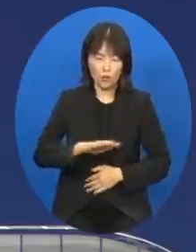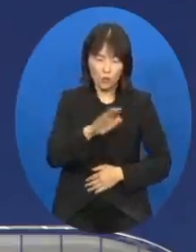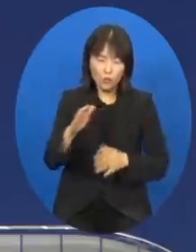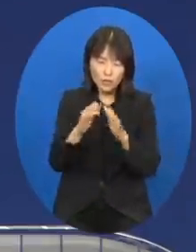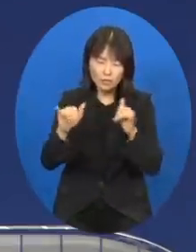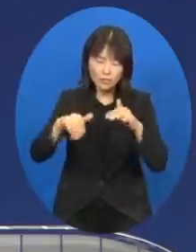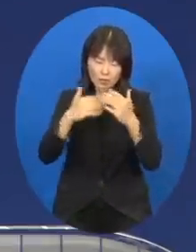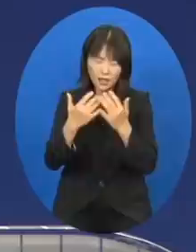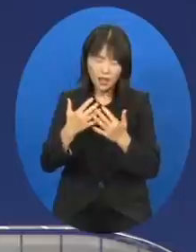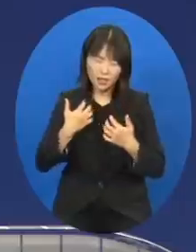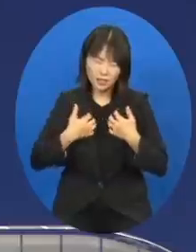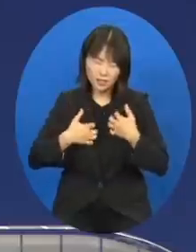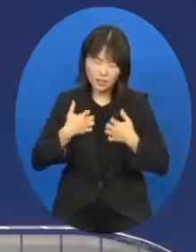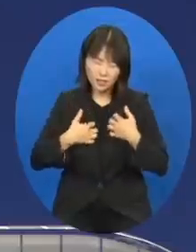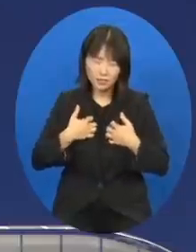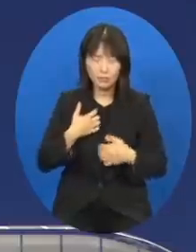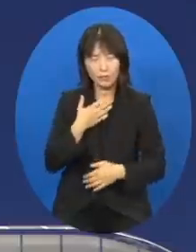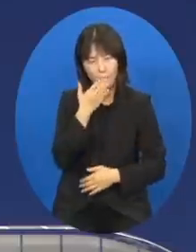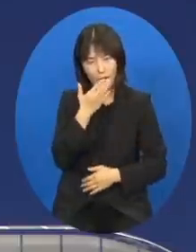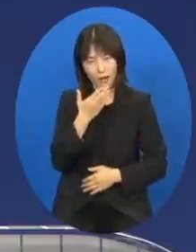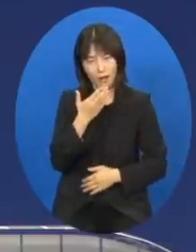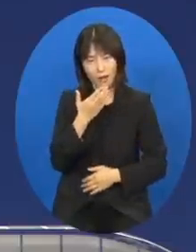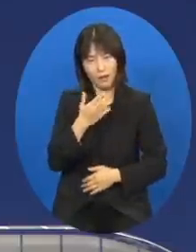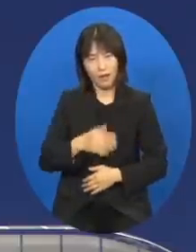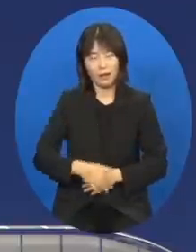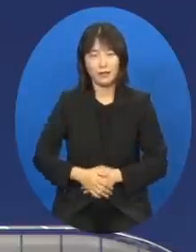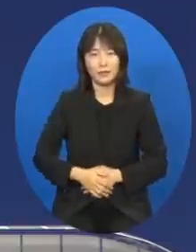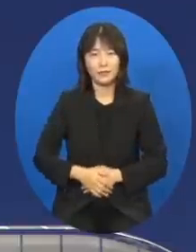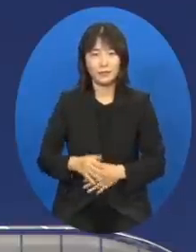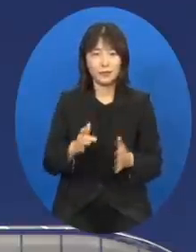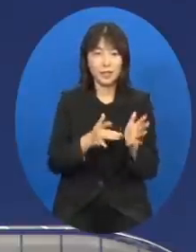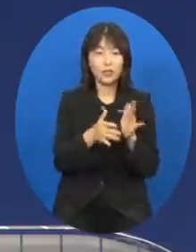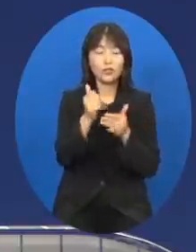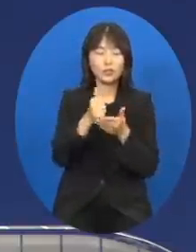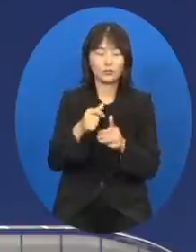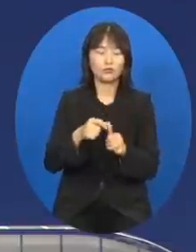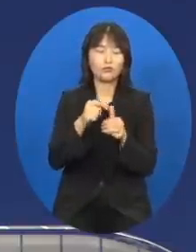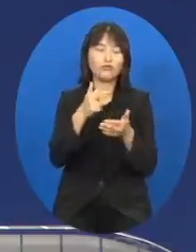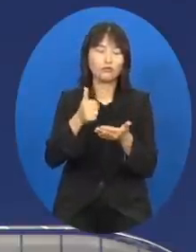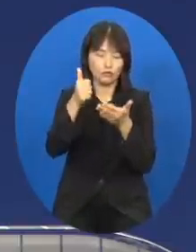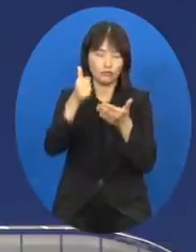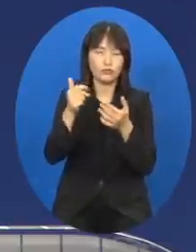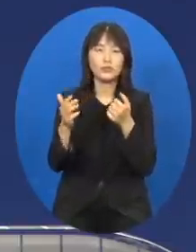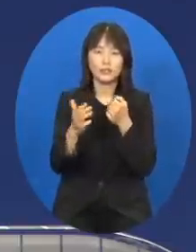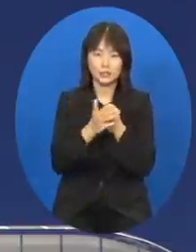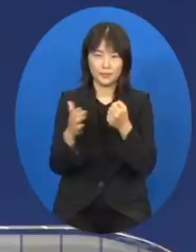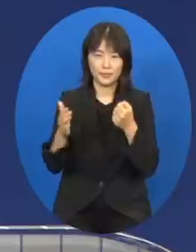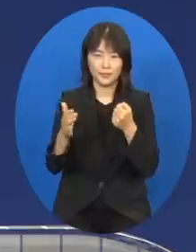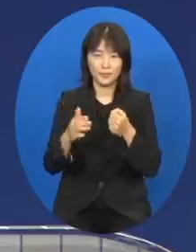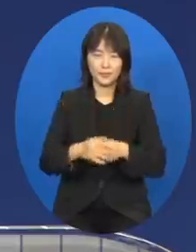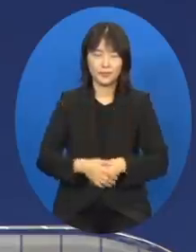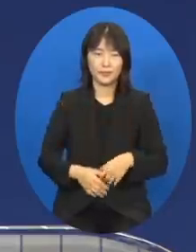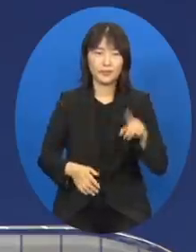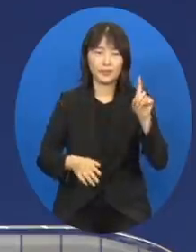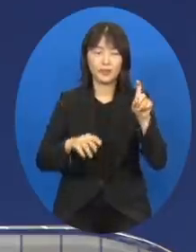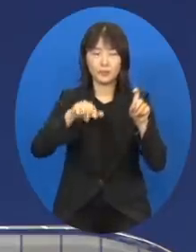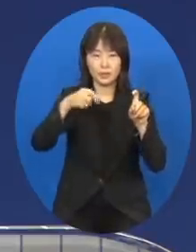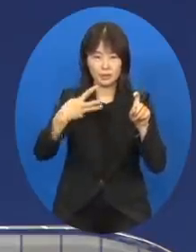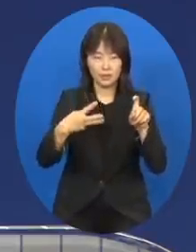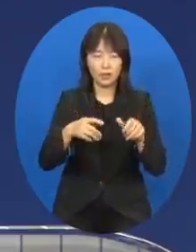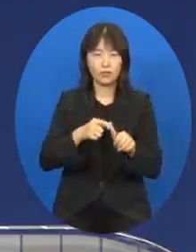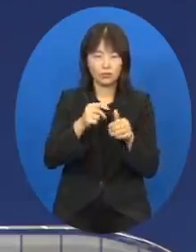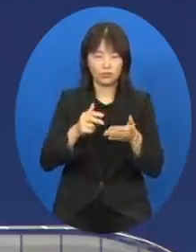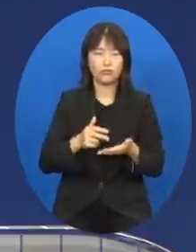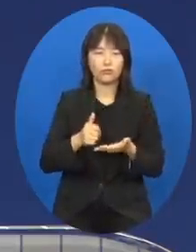다 기쁜 소식일 수 있을까? 예수님이 구주기 때문에 그렇다는 겁니다. 11절에 구주가